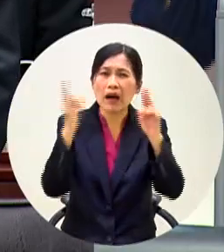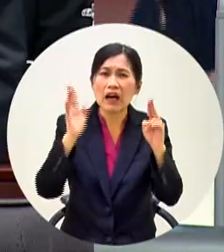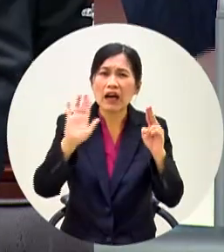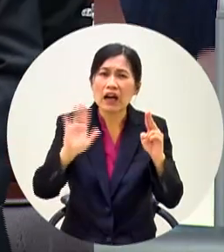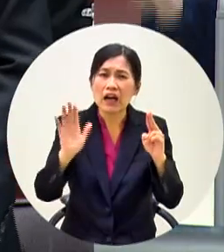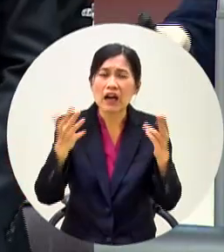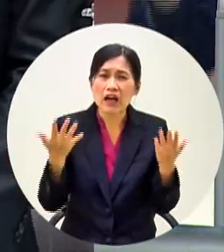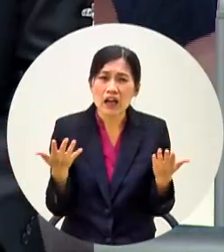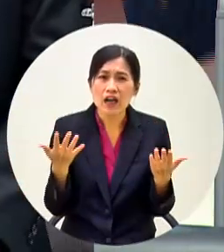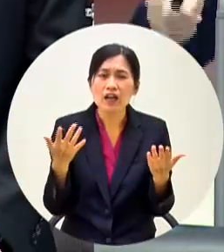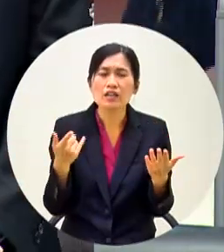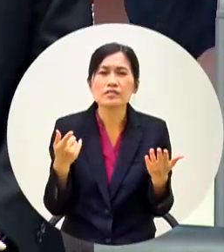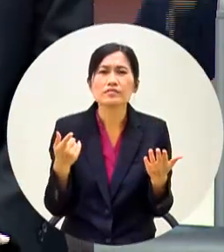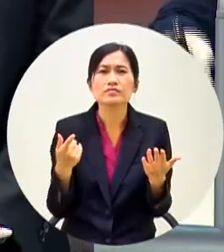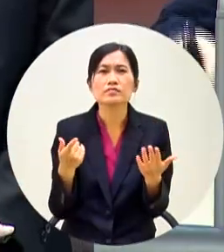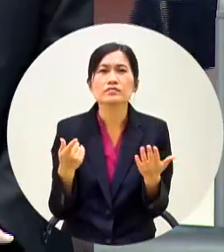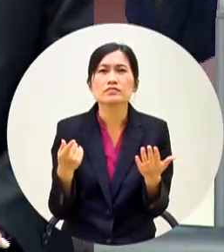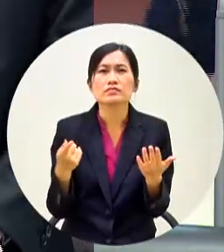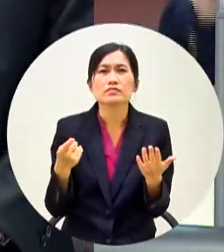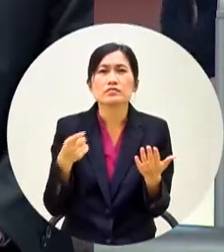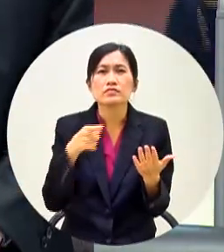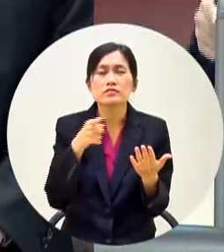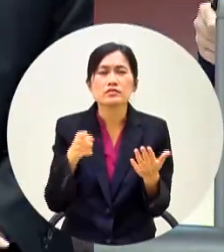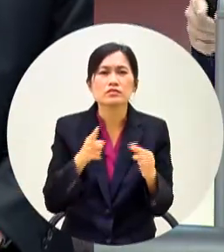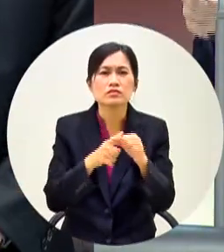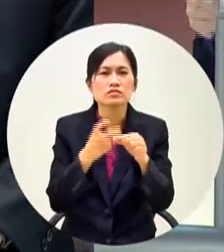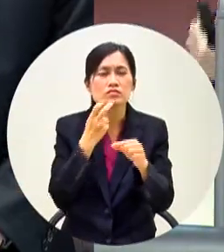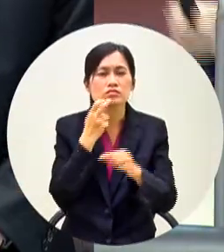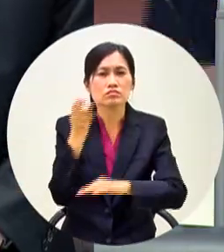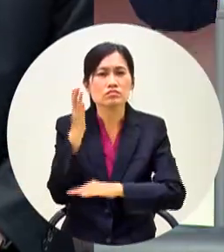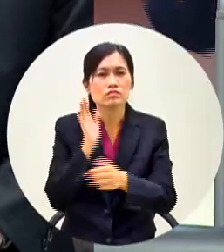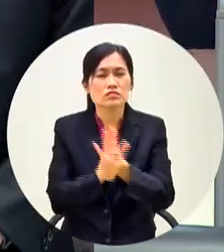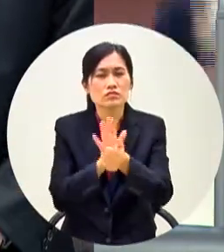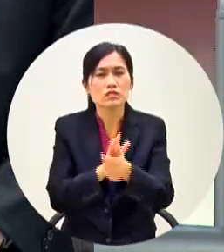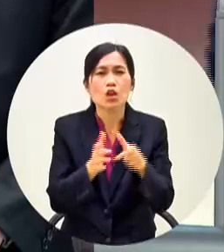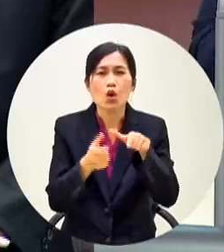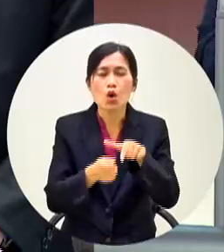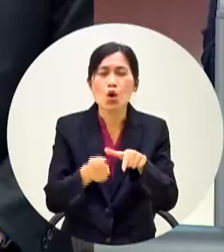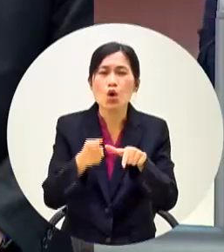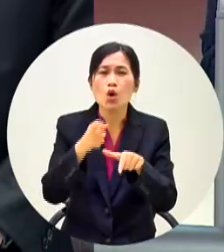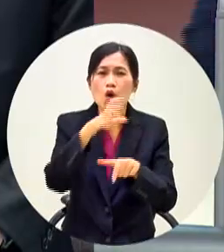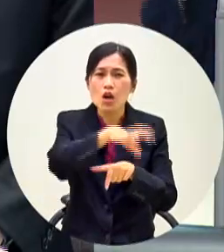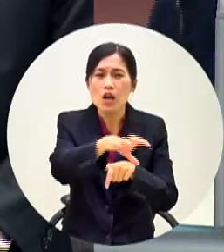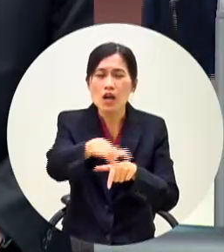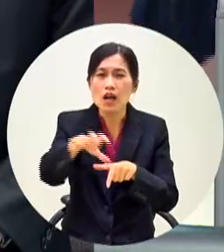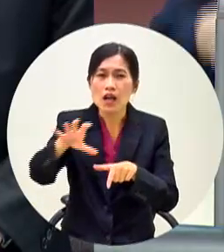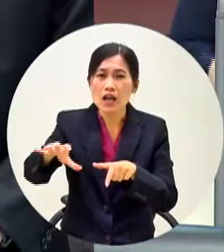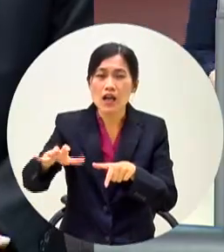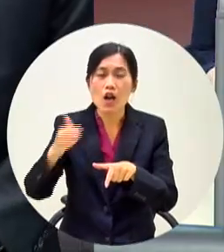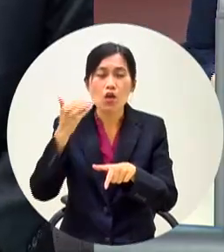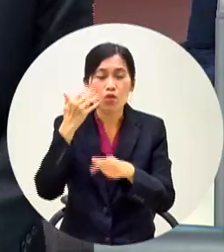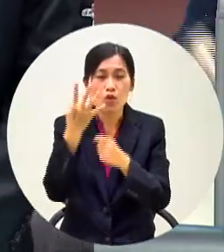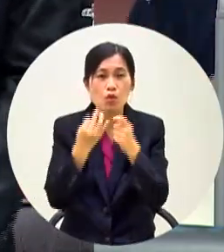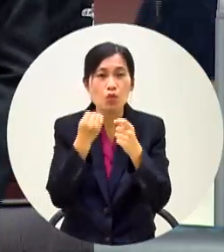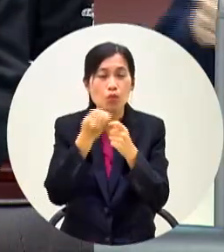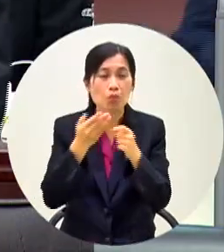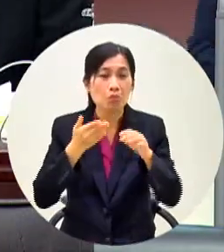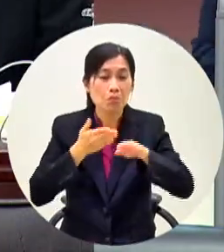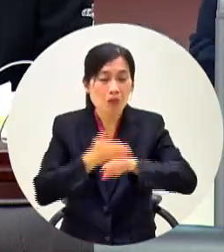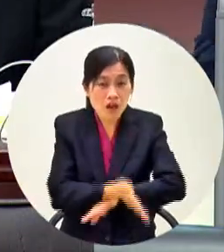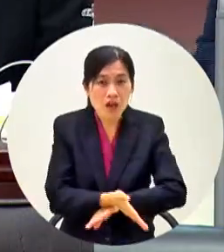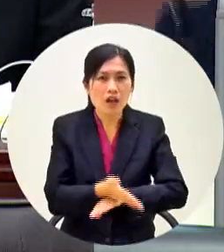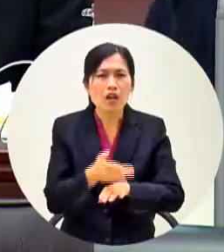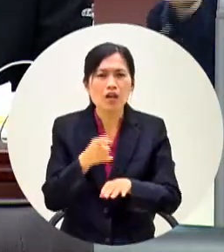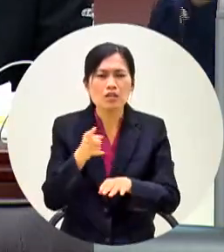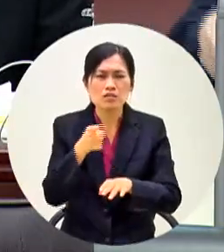里面，甚至在全台中央都推行所有的公共设施保留地，它超过年限之后就应该要解编，政府